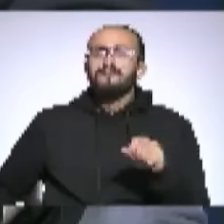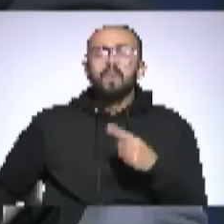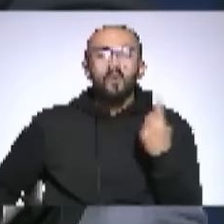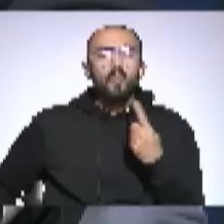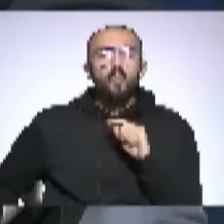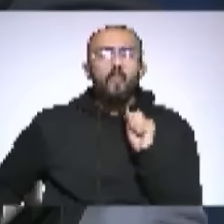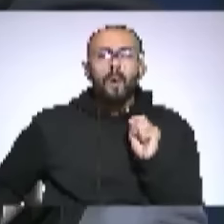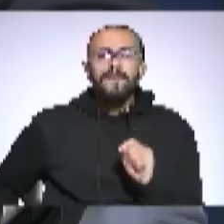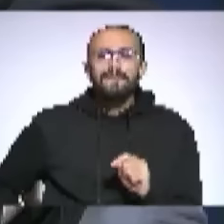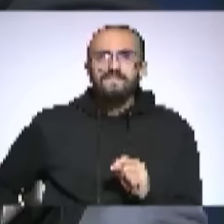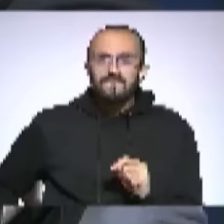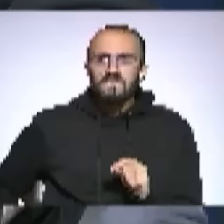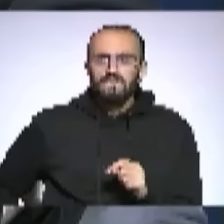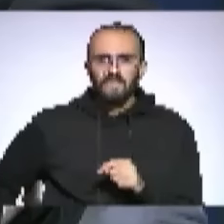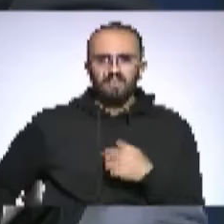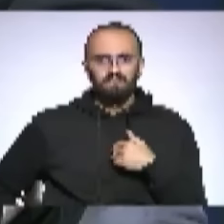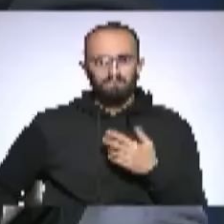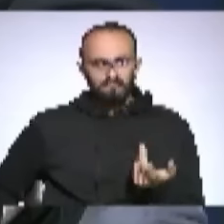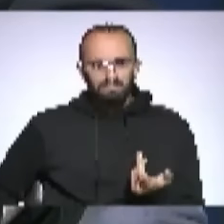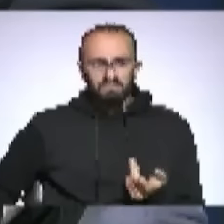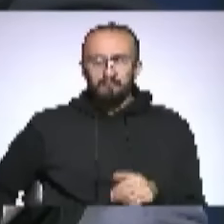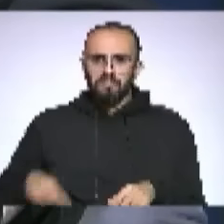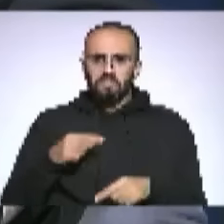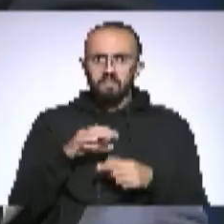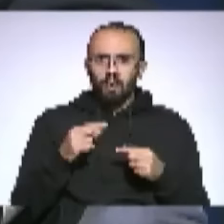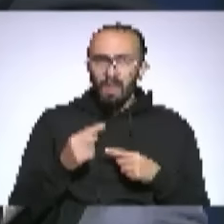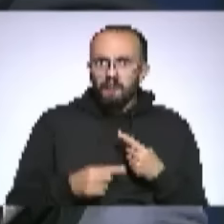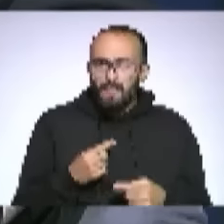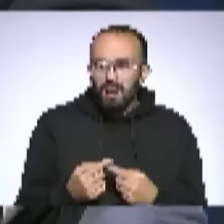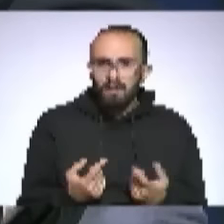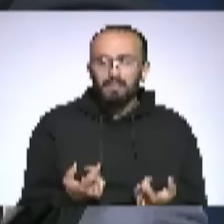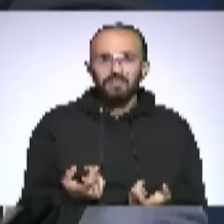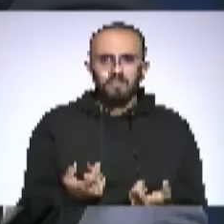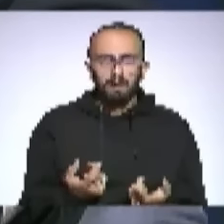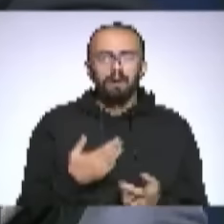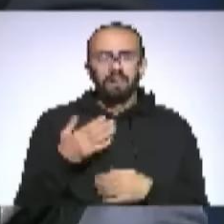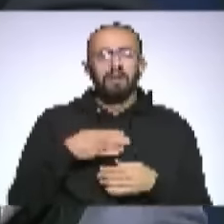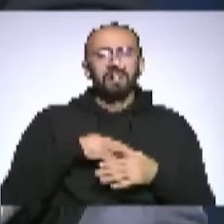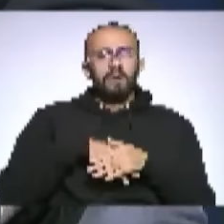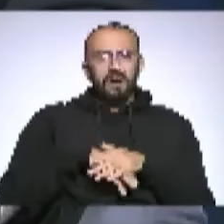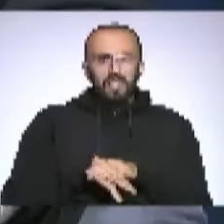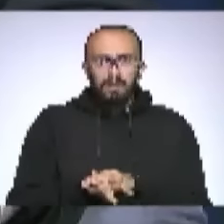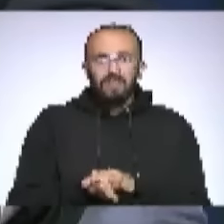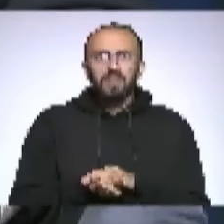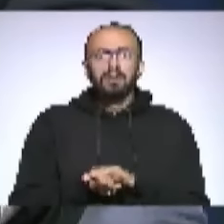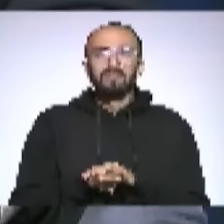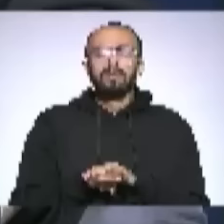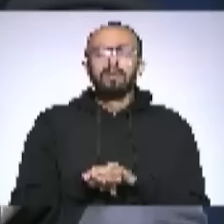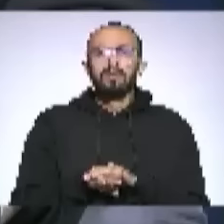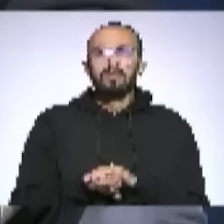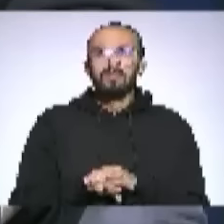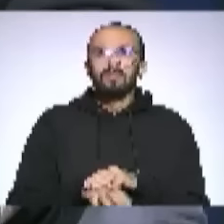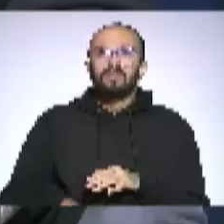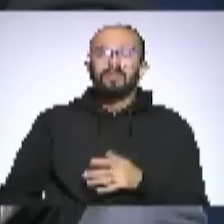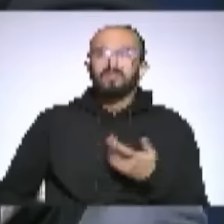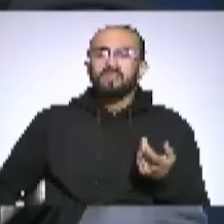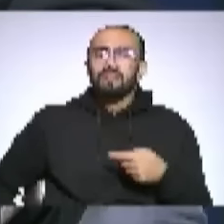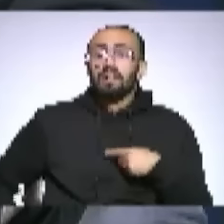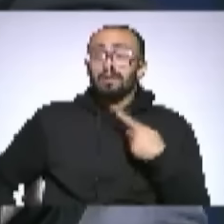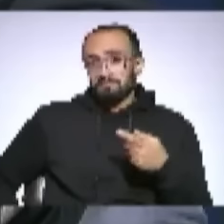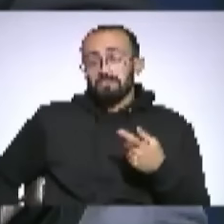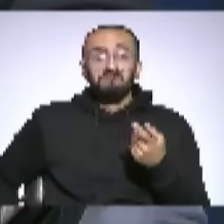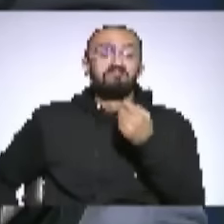ينهي وانا ما نهيته وك كملت موضوعي ام واتجوزنا قبل ما تكمل لي الموضوع تستاهل اي حاجه